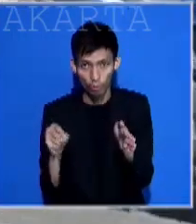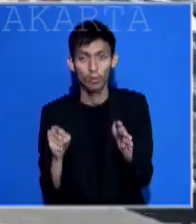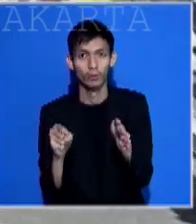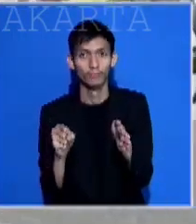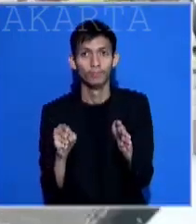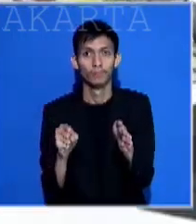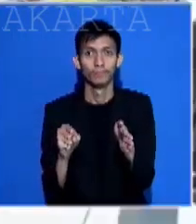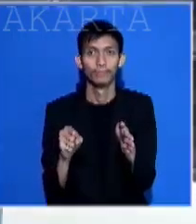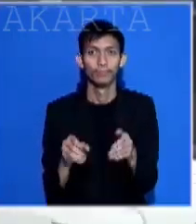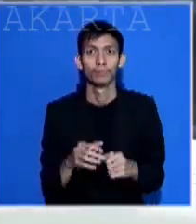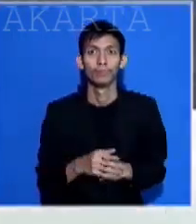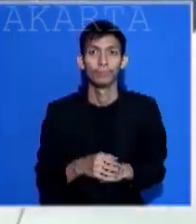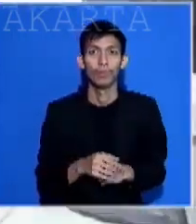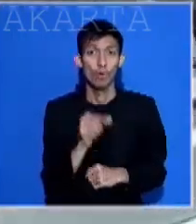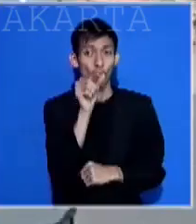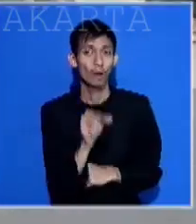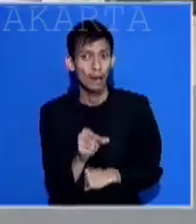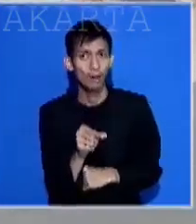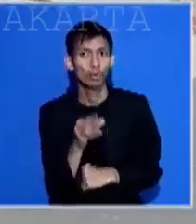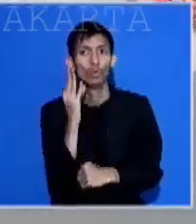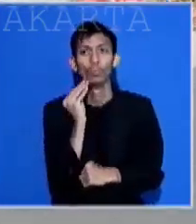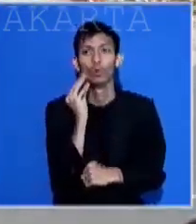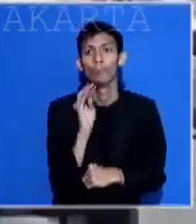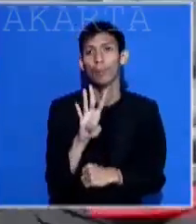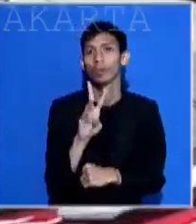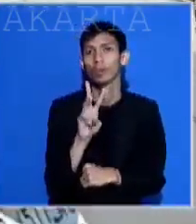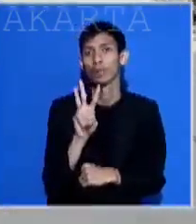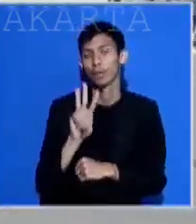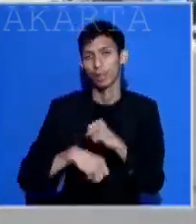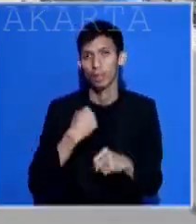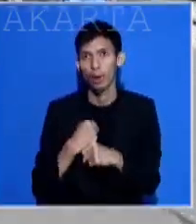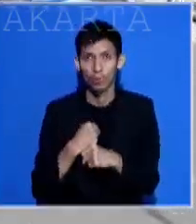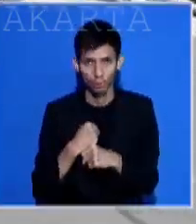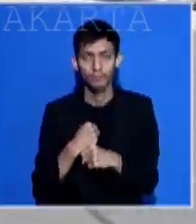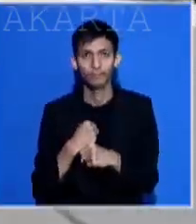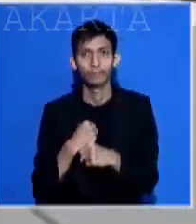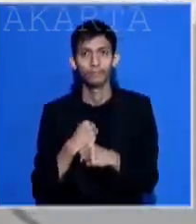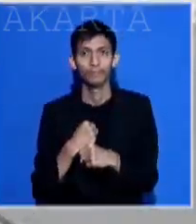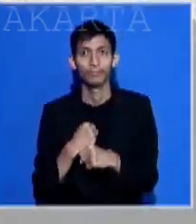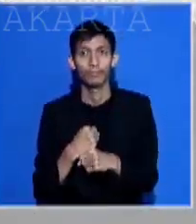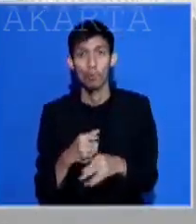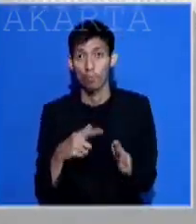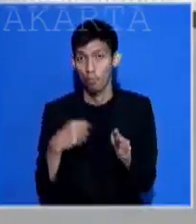AB5658SL yang dikemudikan Priyanto, 43 tahun, warga Bendungan Wates, dan motor